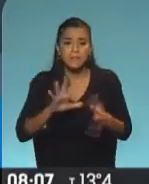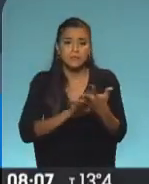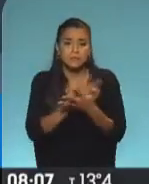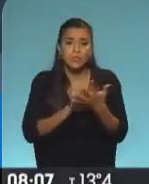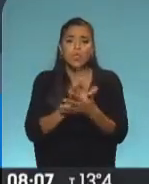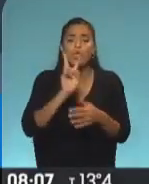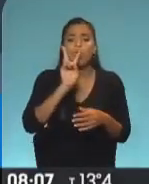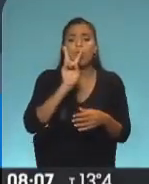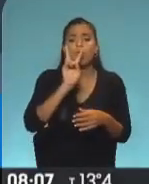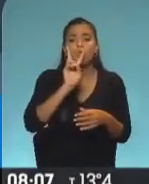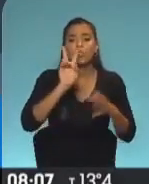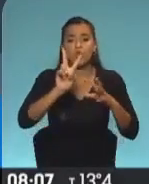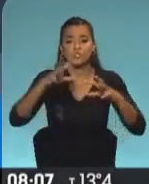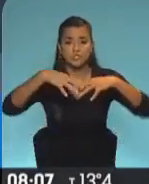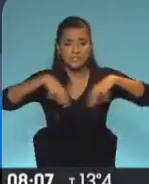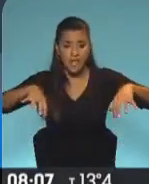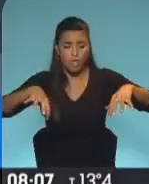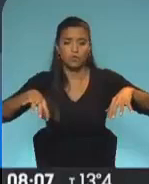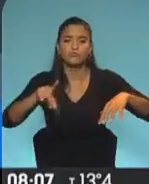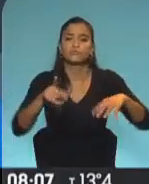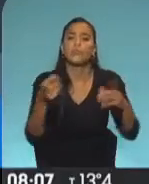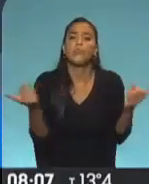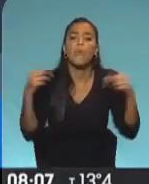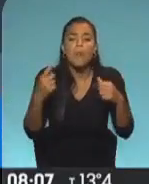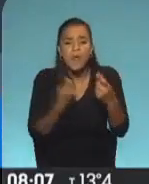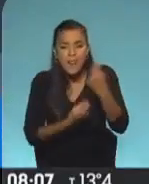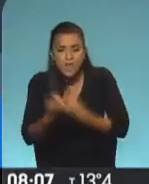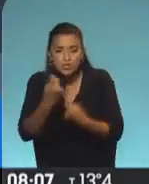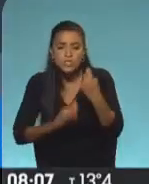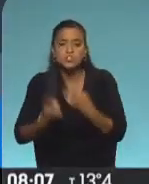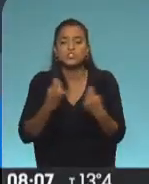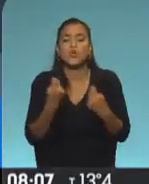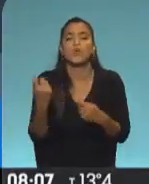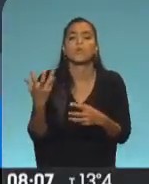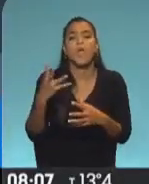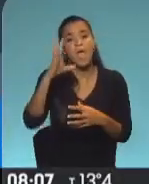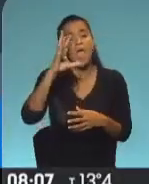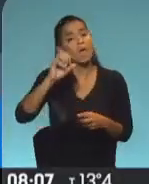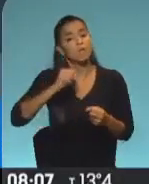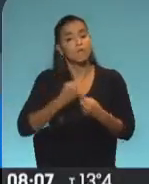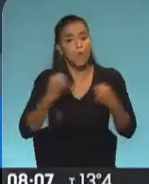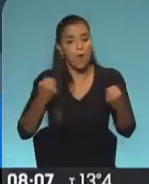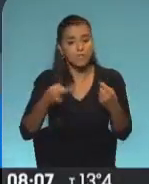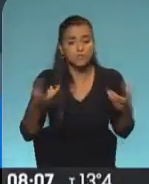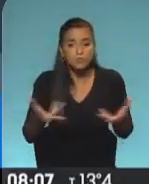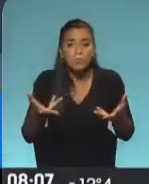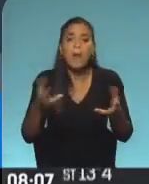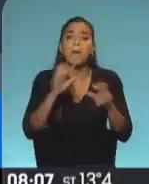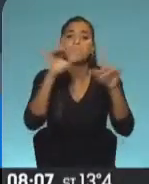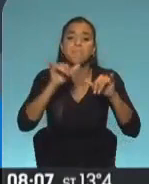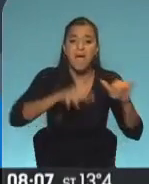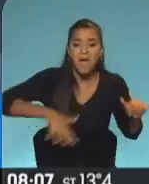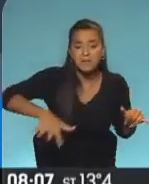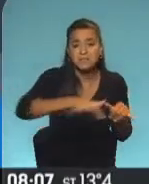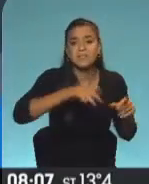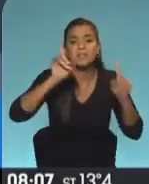two-state solution, close the door to a renewal of negotiations, and threaten efforts to advance regional peace and our